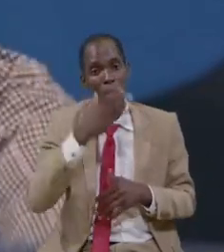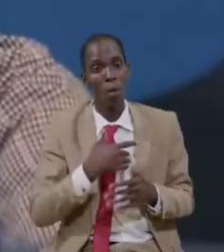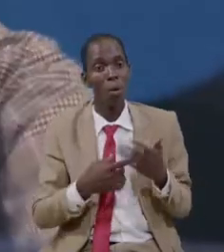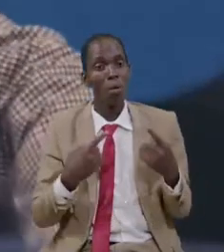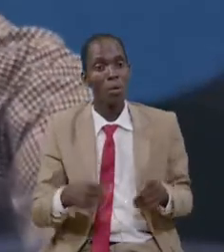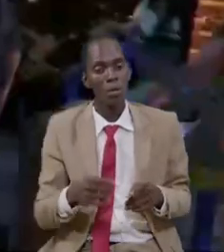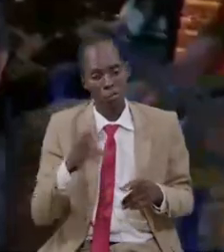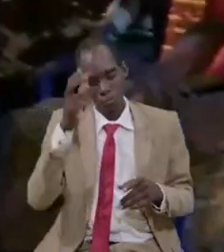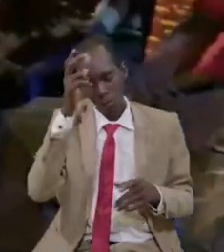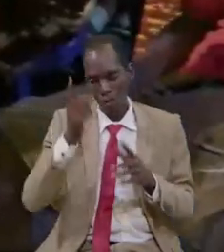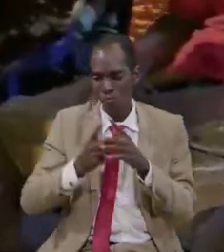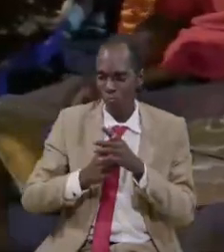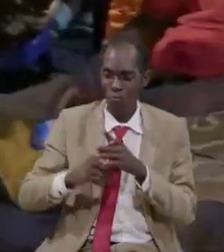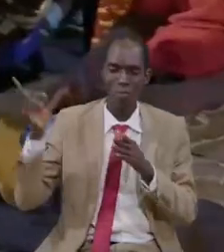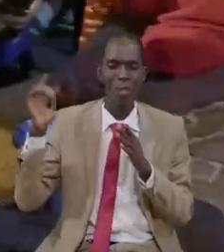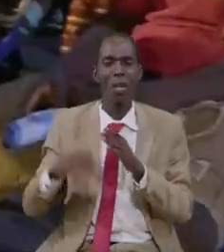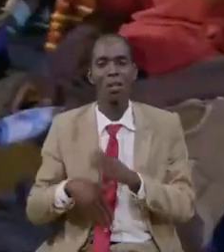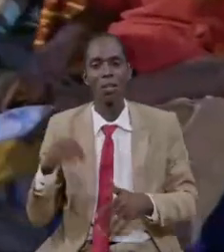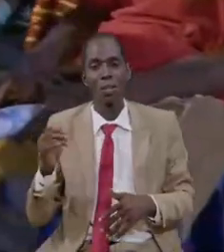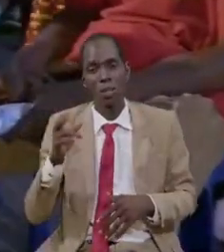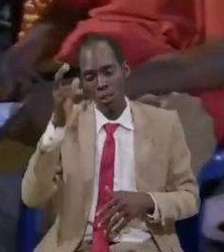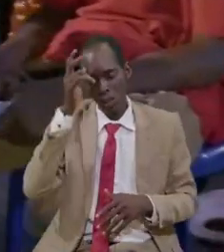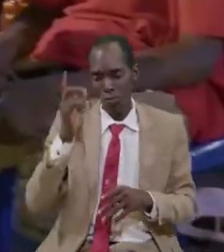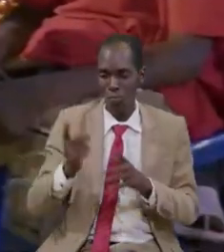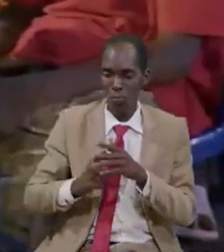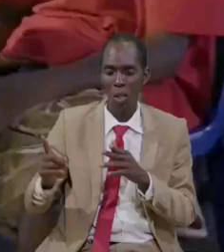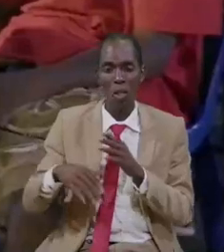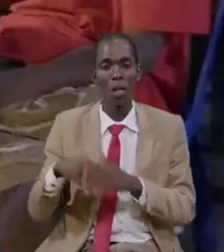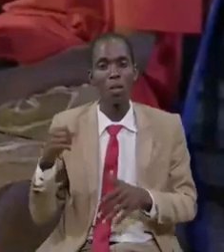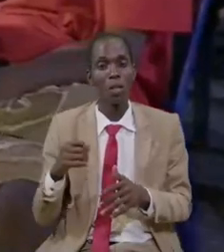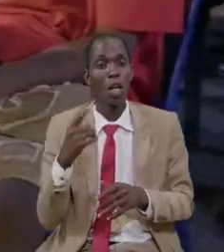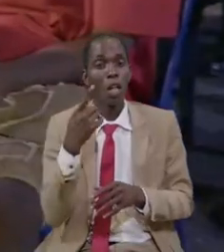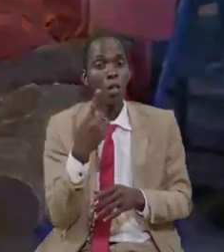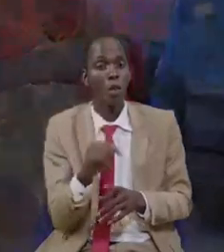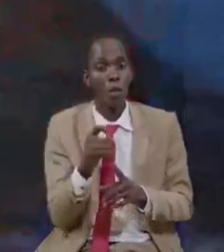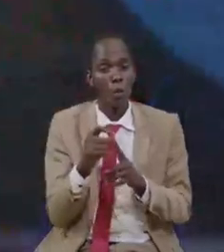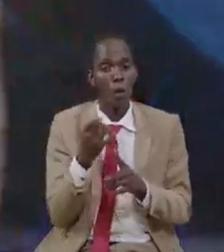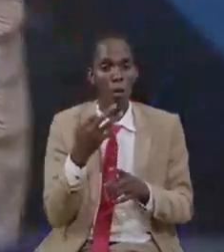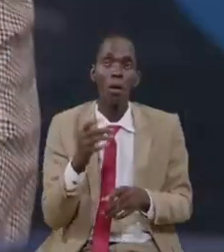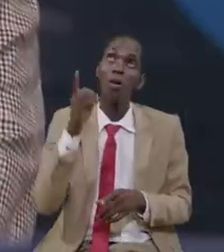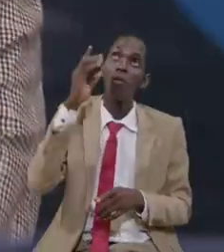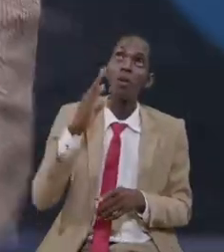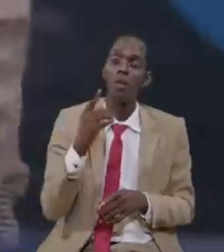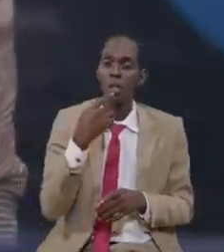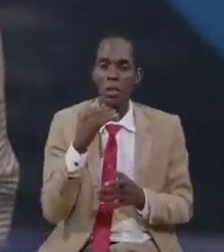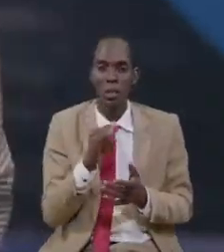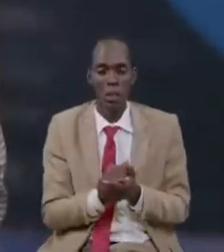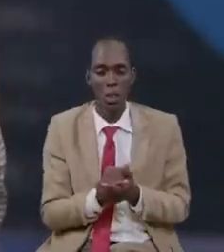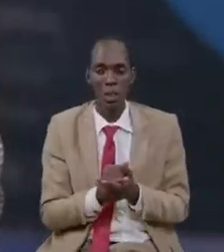derrière. J'ai dit, s'est retrouvé derrière. Et la parole de Dieu dit, il